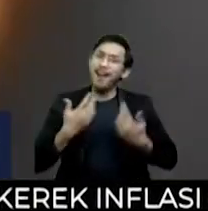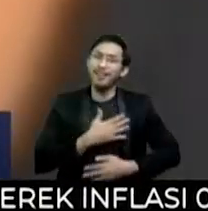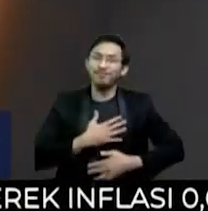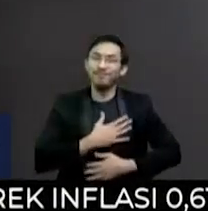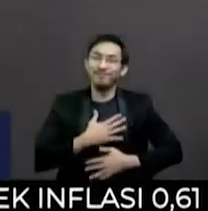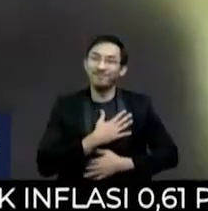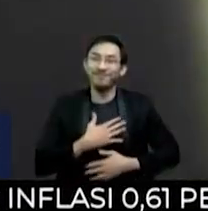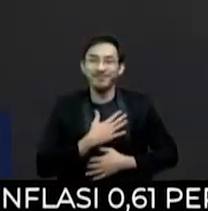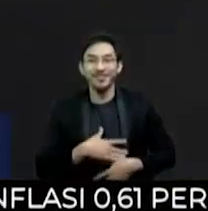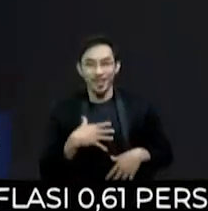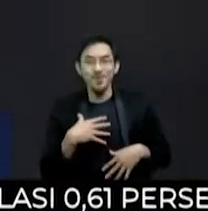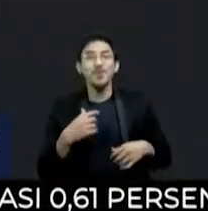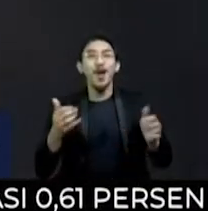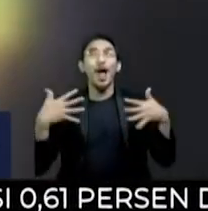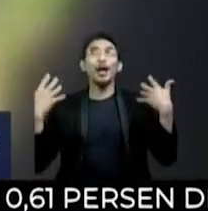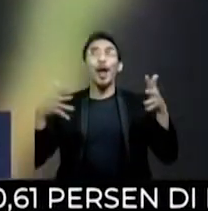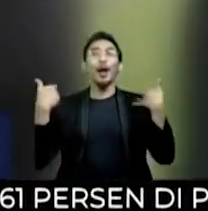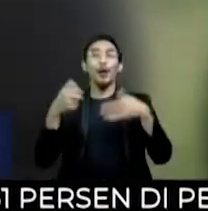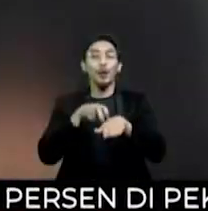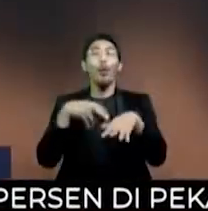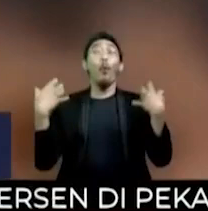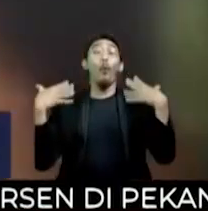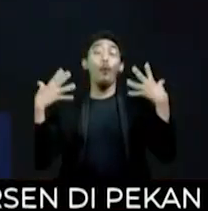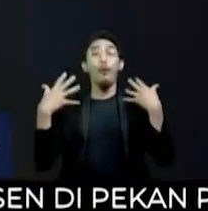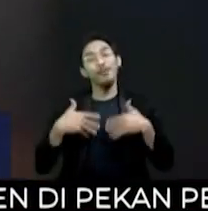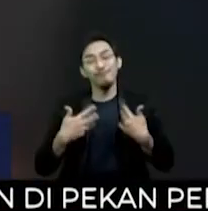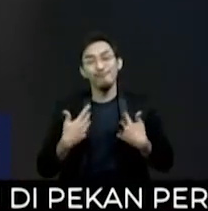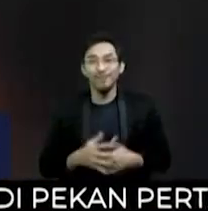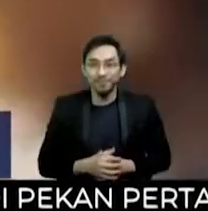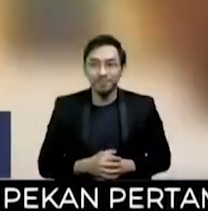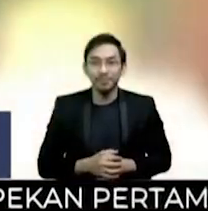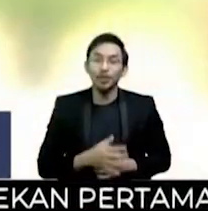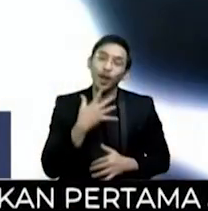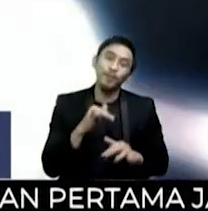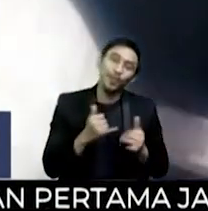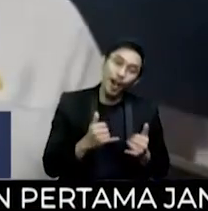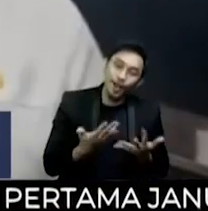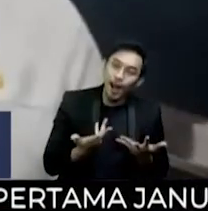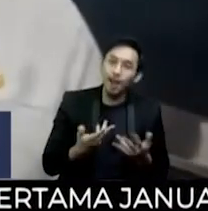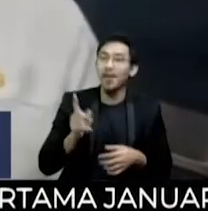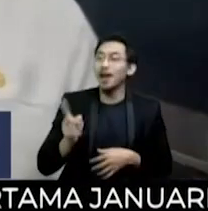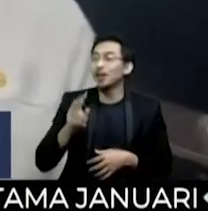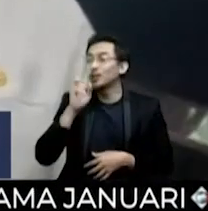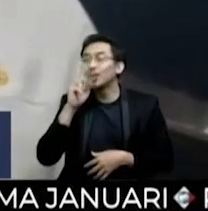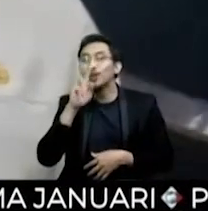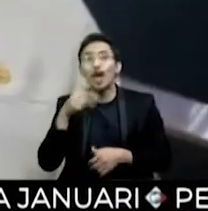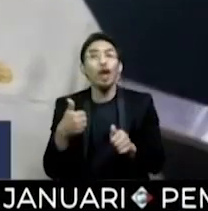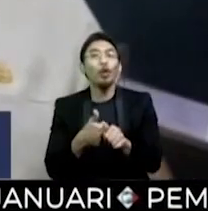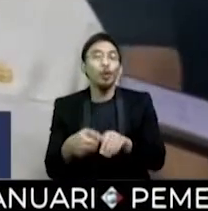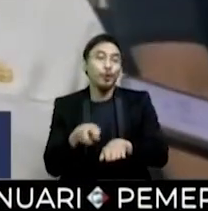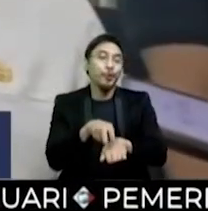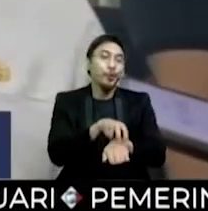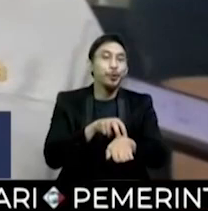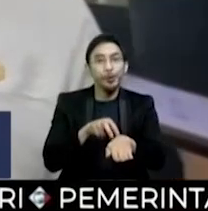terbuka. Dalam perjalanan, sesekali Witan bercanda dengan saudara-saudaranya. Kalau orang yang tahu saya, pasti